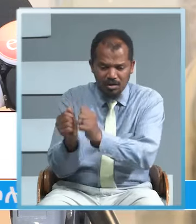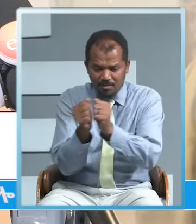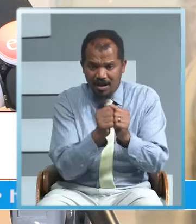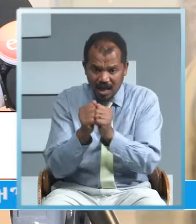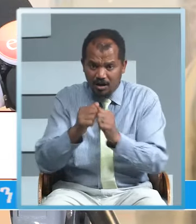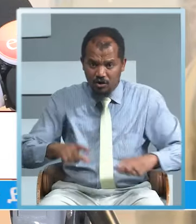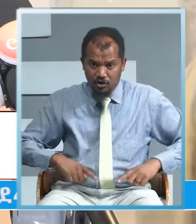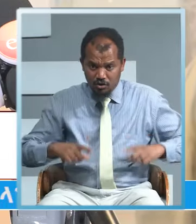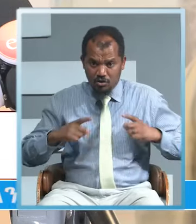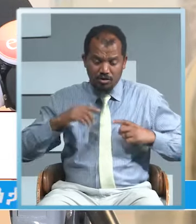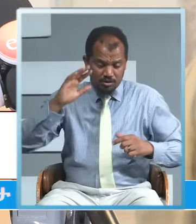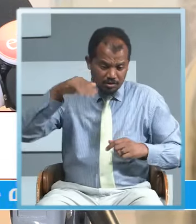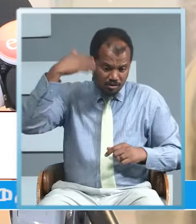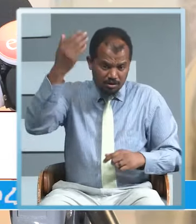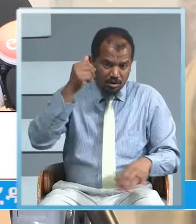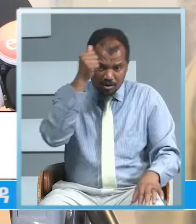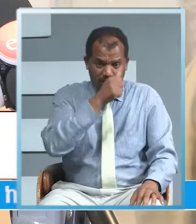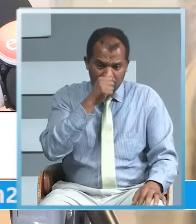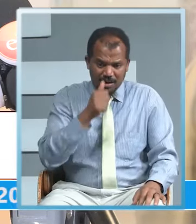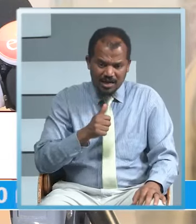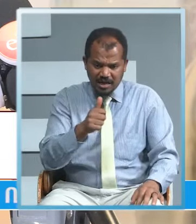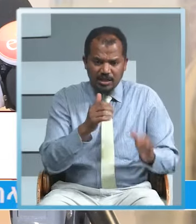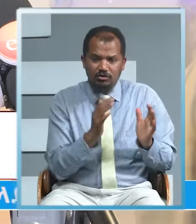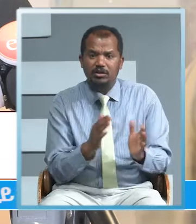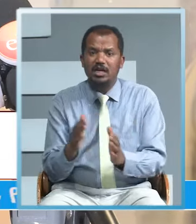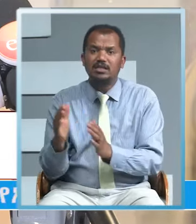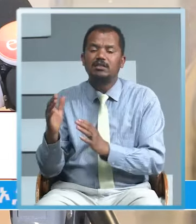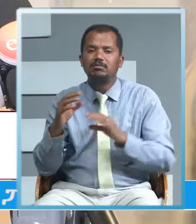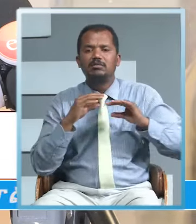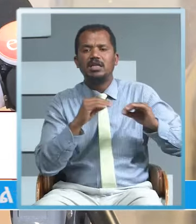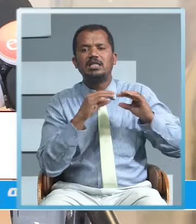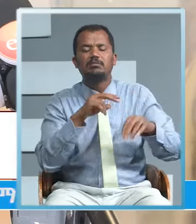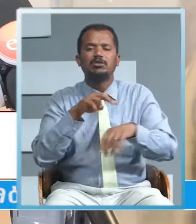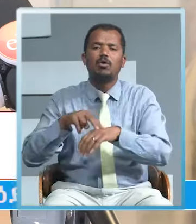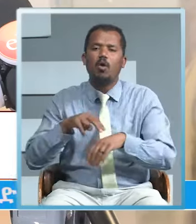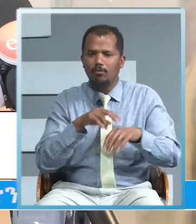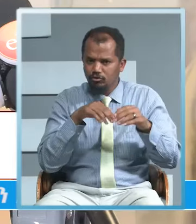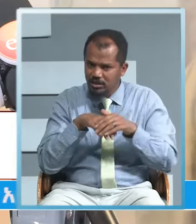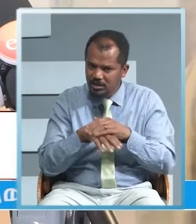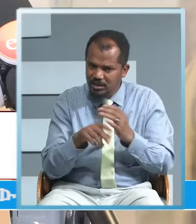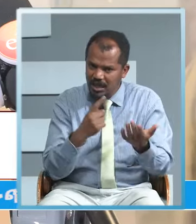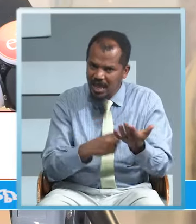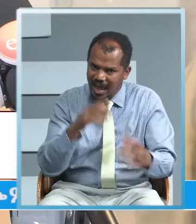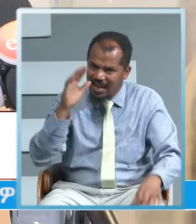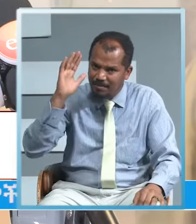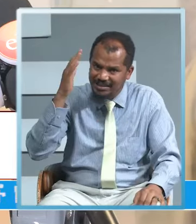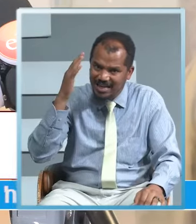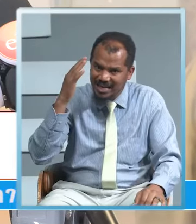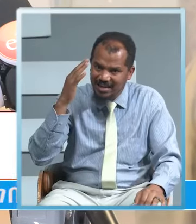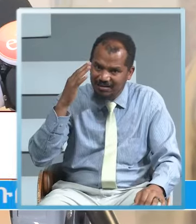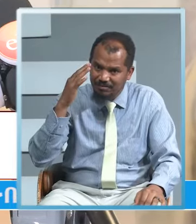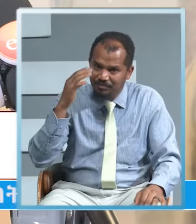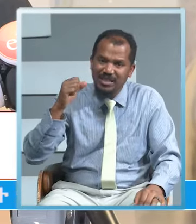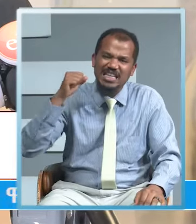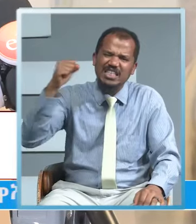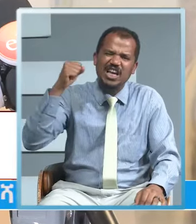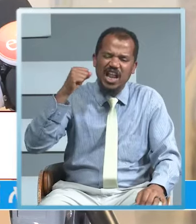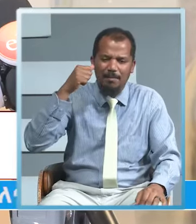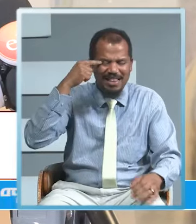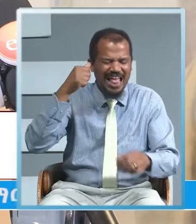በጋራ እንዲኖሩ ለቀጣይ ኢትዮጵያ ደግሞ ራሳቸው እንዲያዘጋጁ እናስተምርበት ተቋም ውስጥ ይሄን ይመስለ